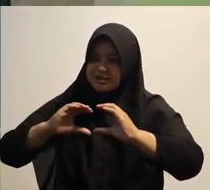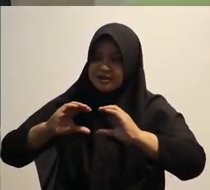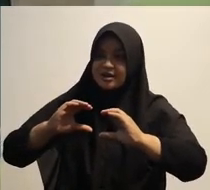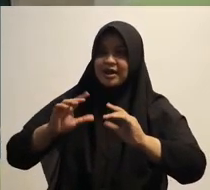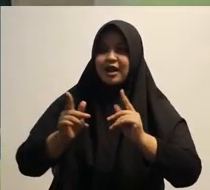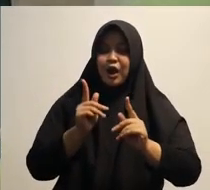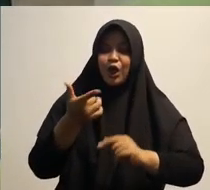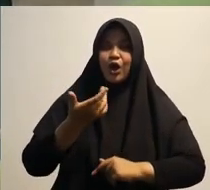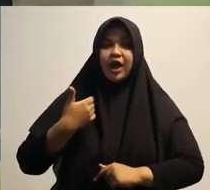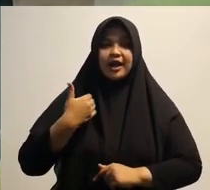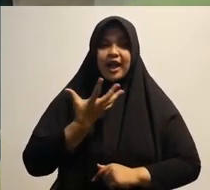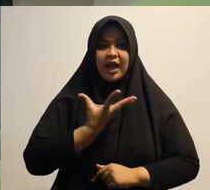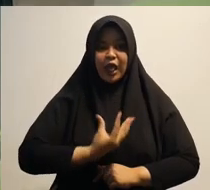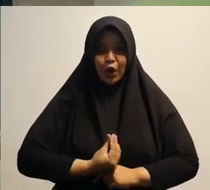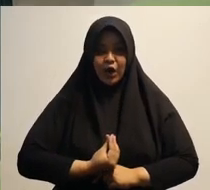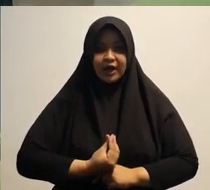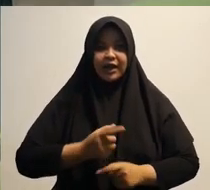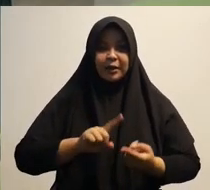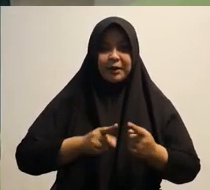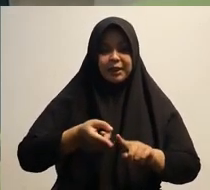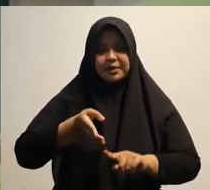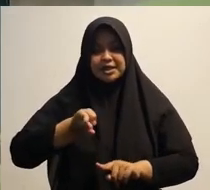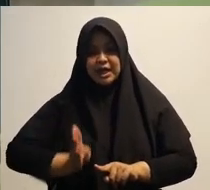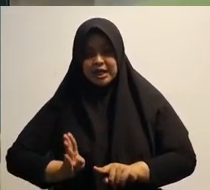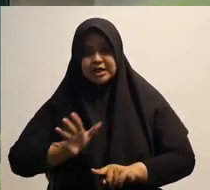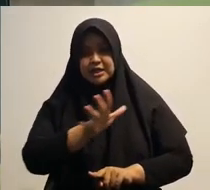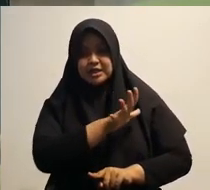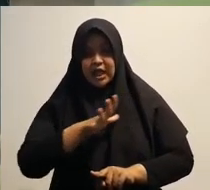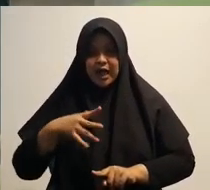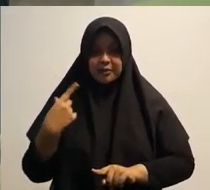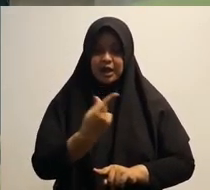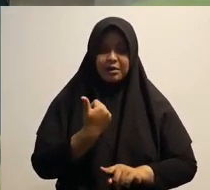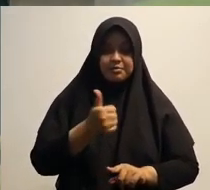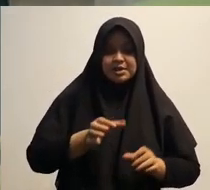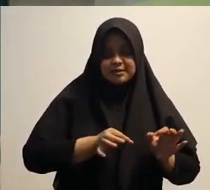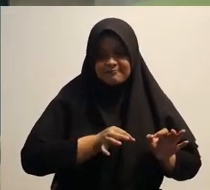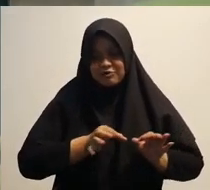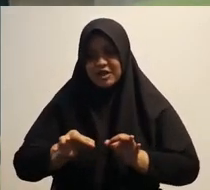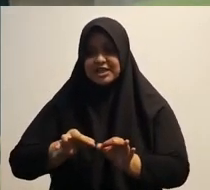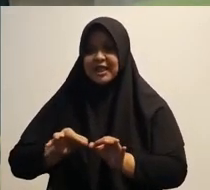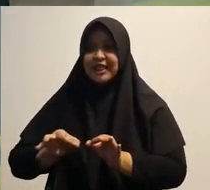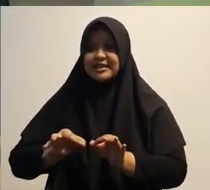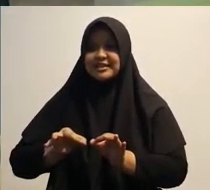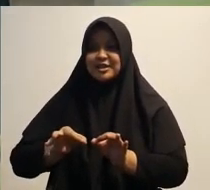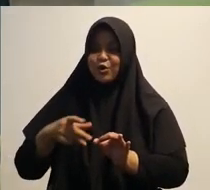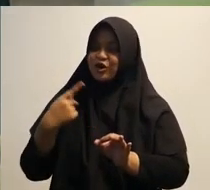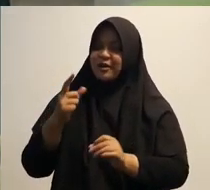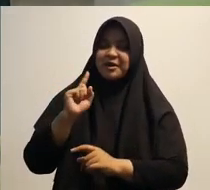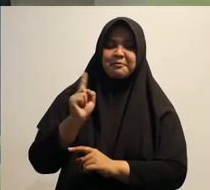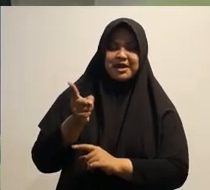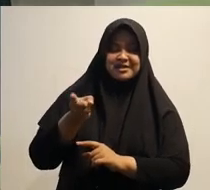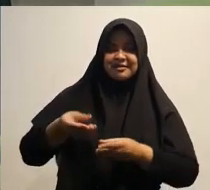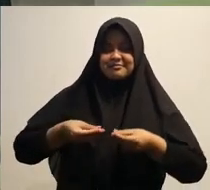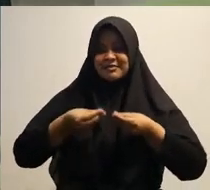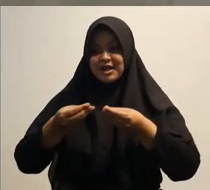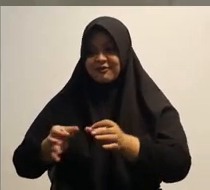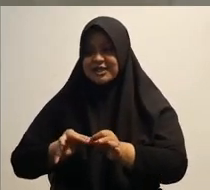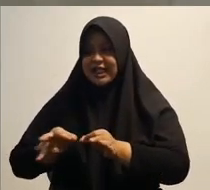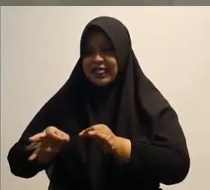ada keluhan dari teman-teman di SIGAP, selama kami bisa memfasilitasi, itu juga kami